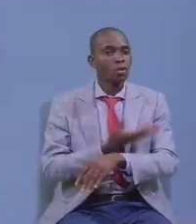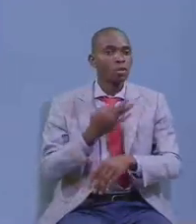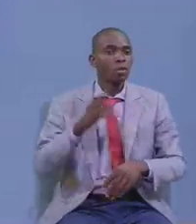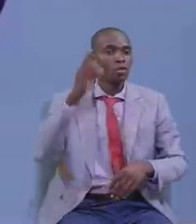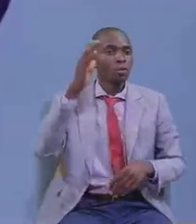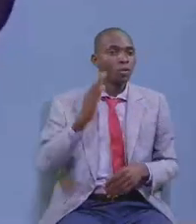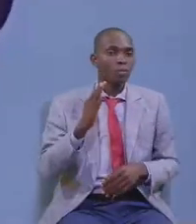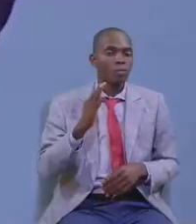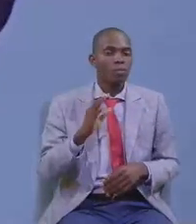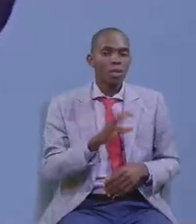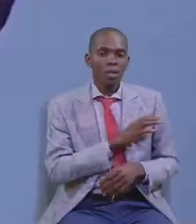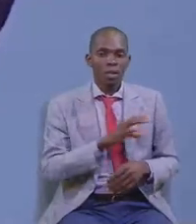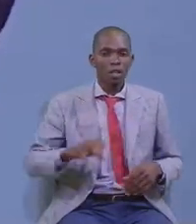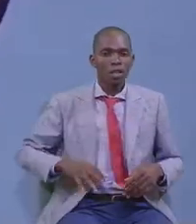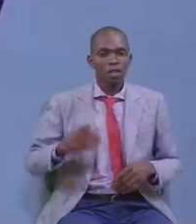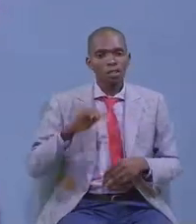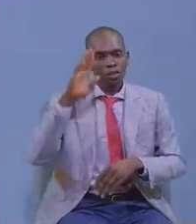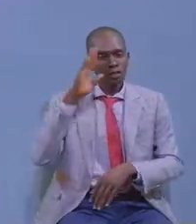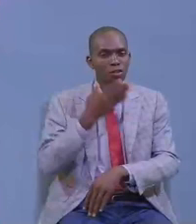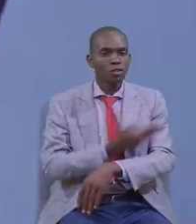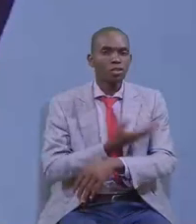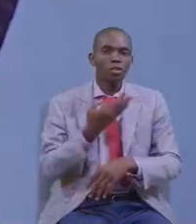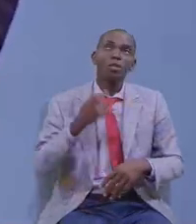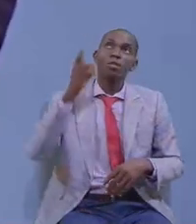Christ, le Fils de Dieu,